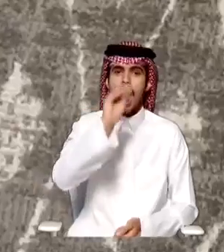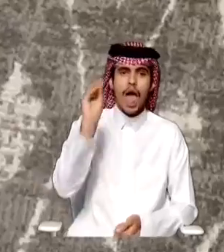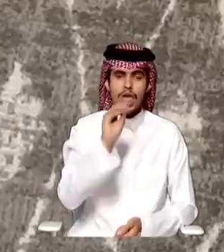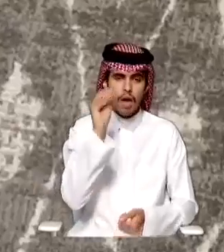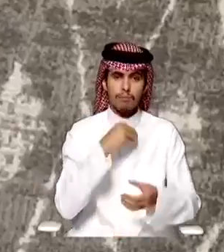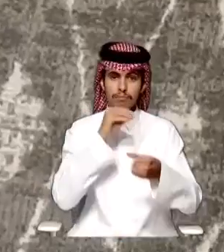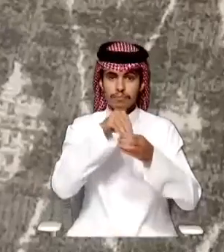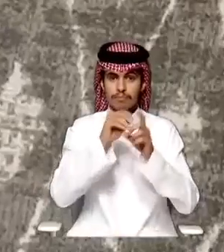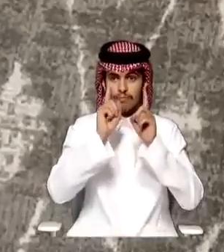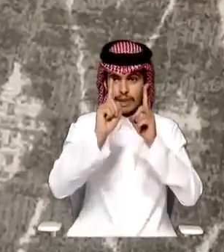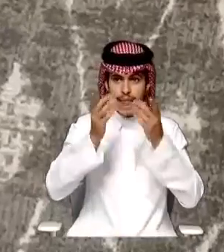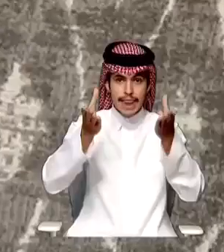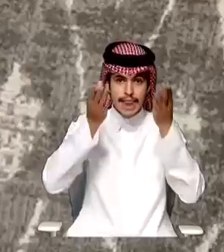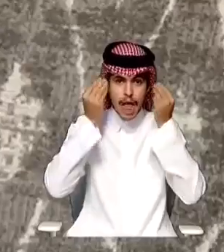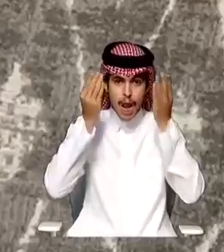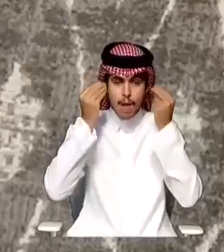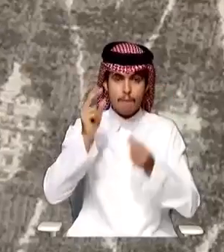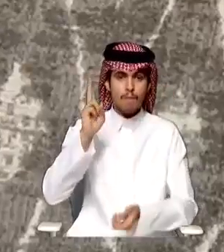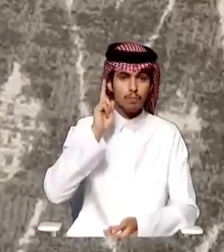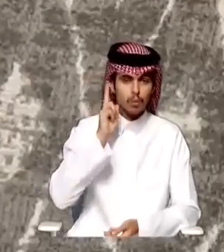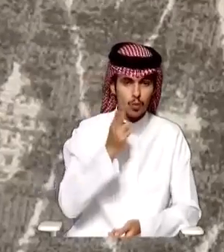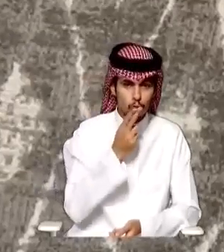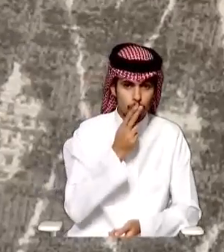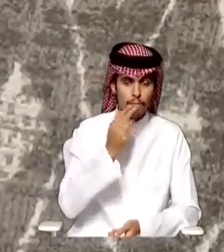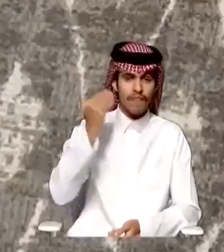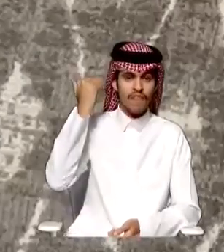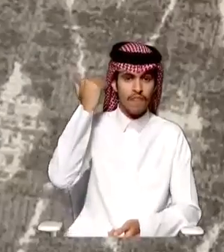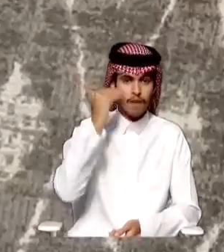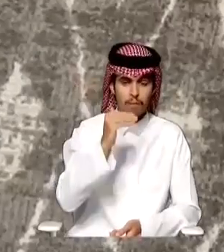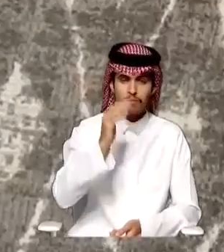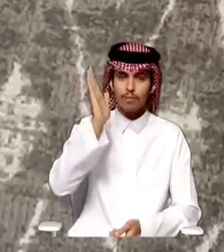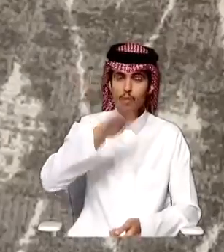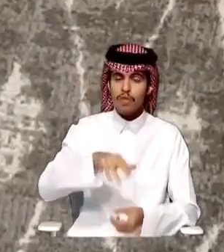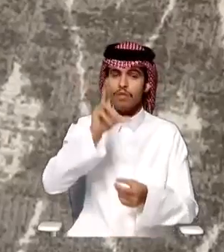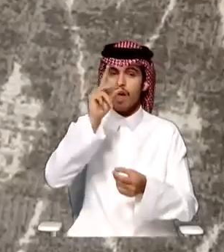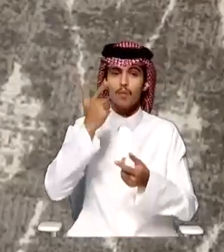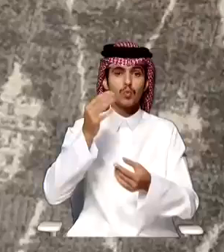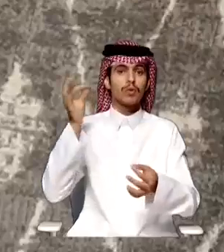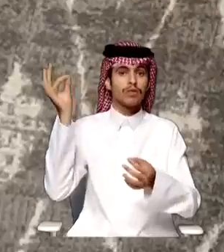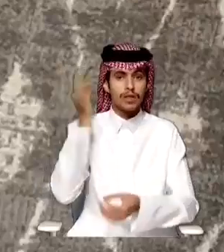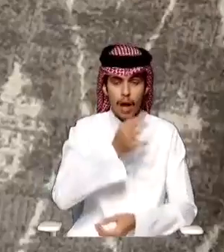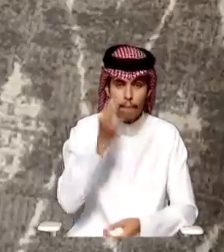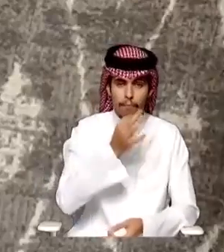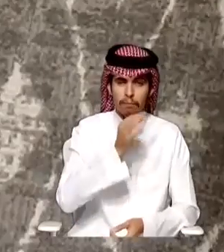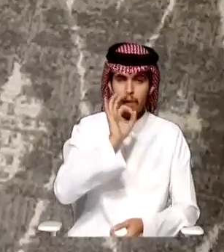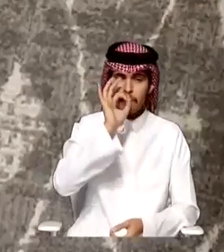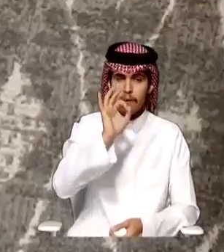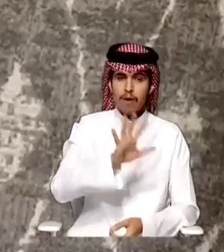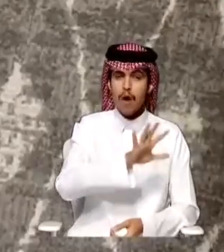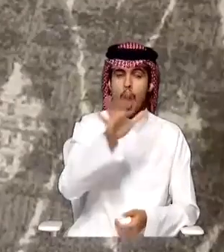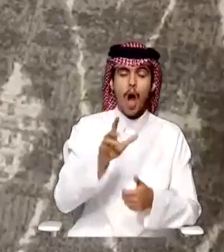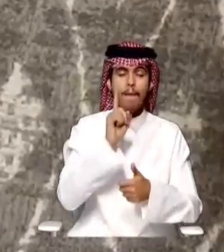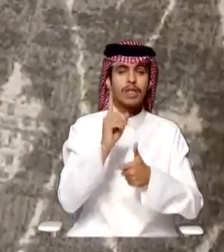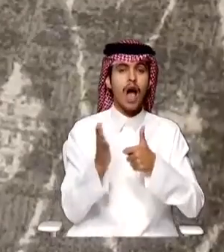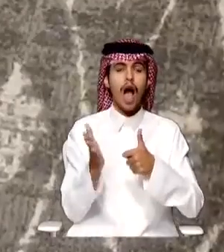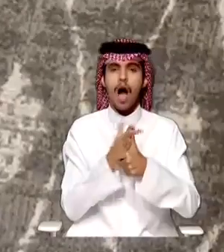وضعاف السمع ا وكذلك ايضا السامعين التخصص اولا التخصص